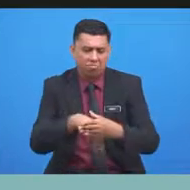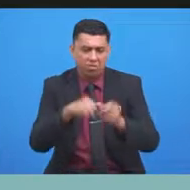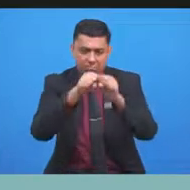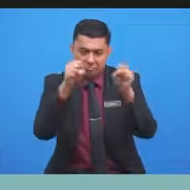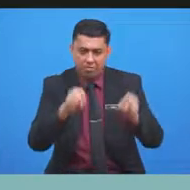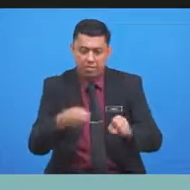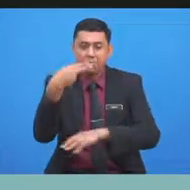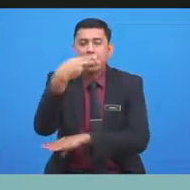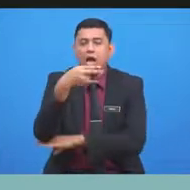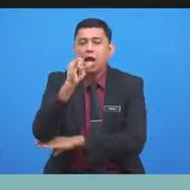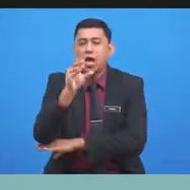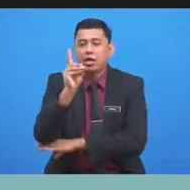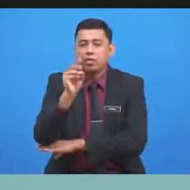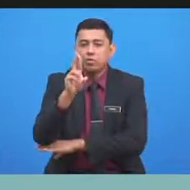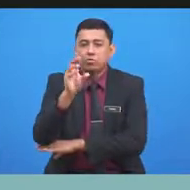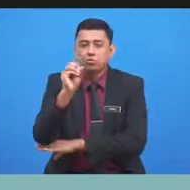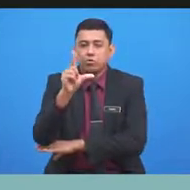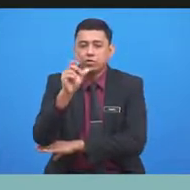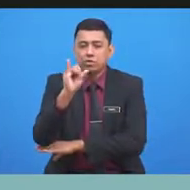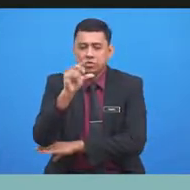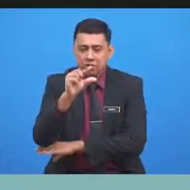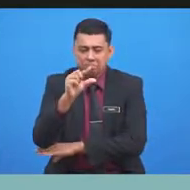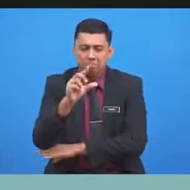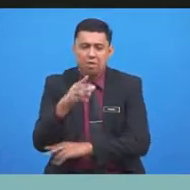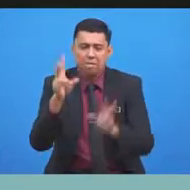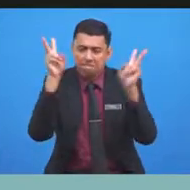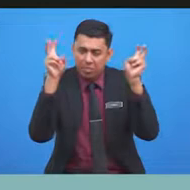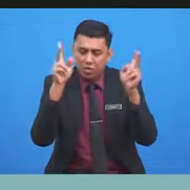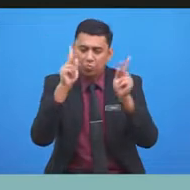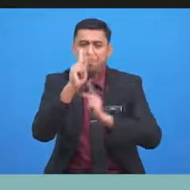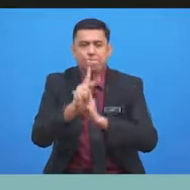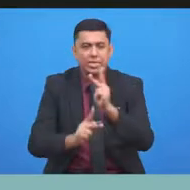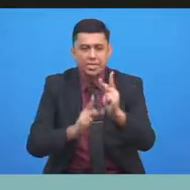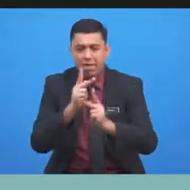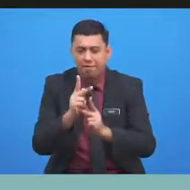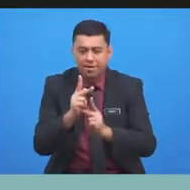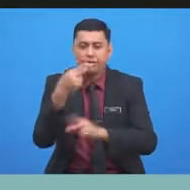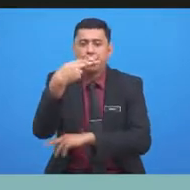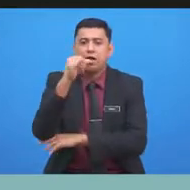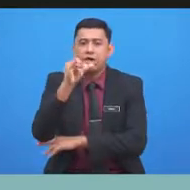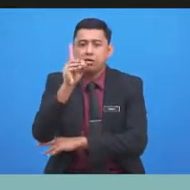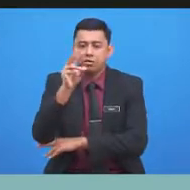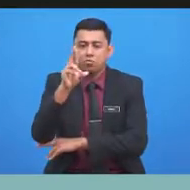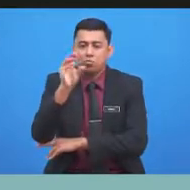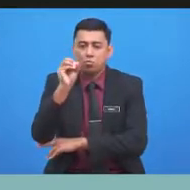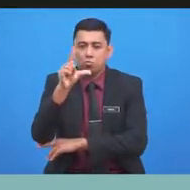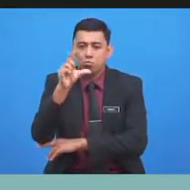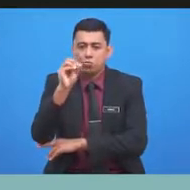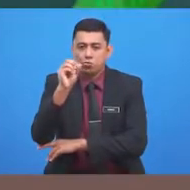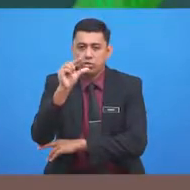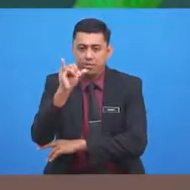iaitu tajuknya Kitaran Hidrologi bagi semester 2 subjek geografi tingkatan